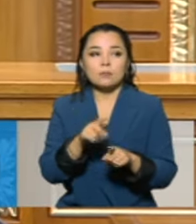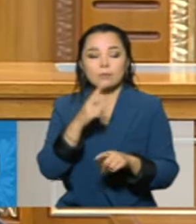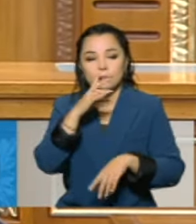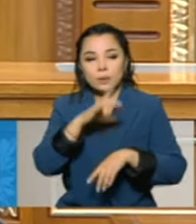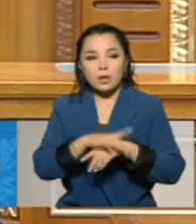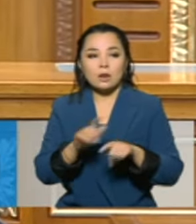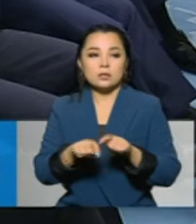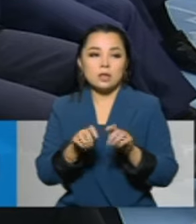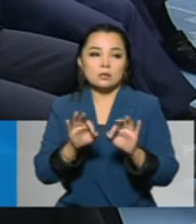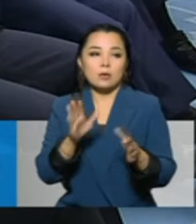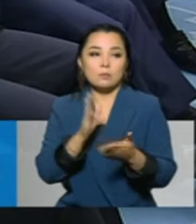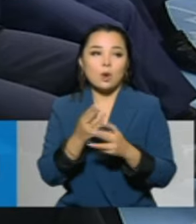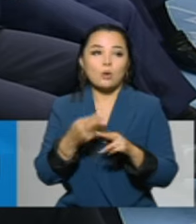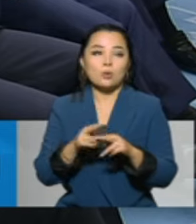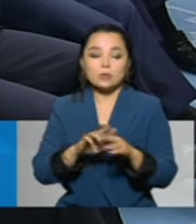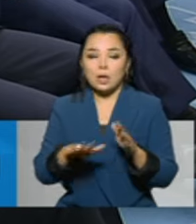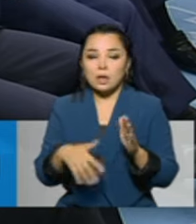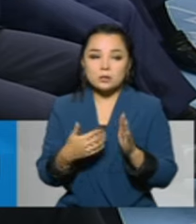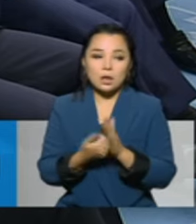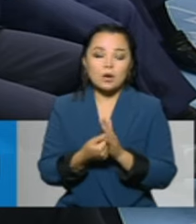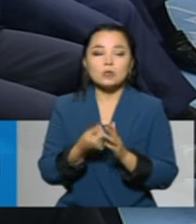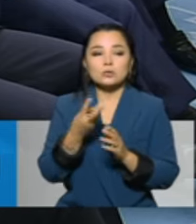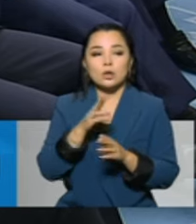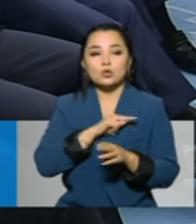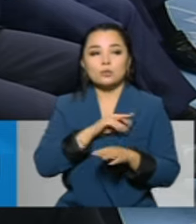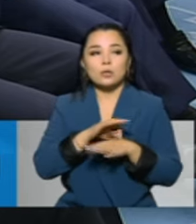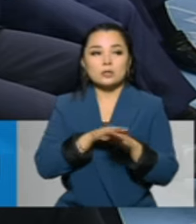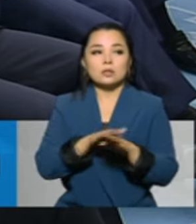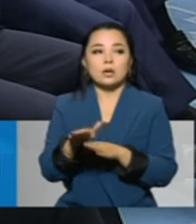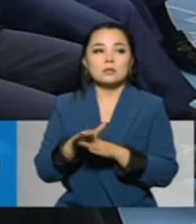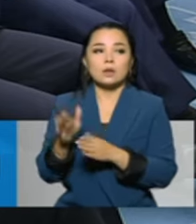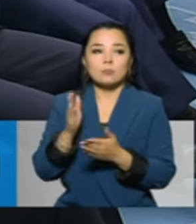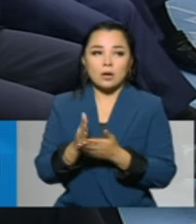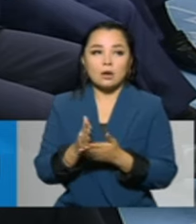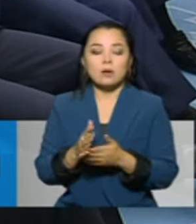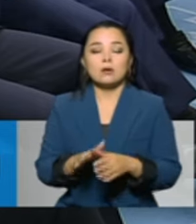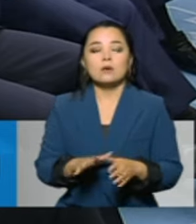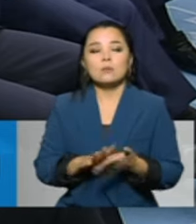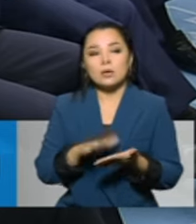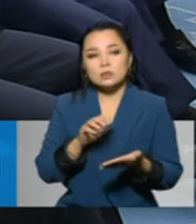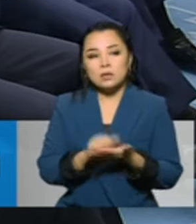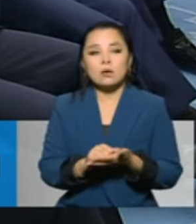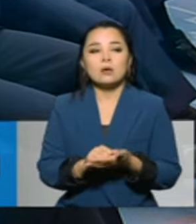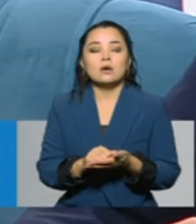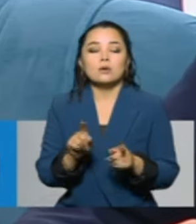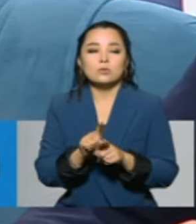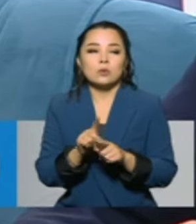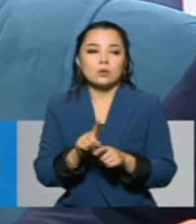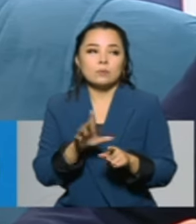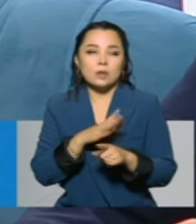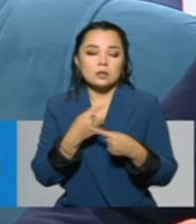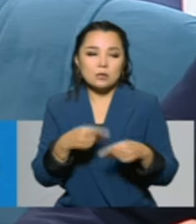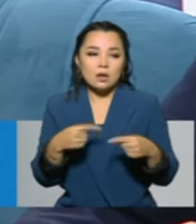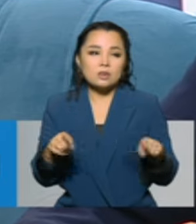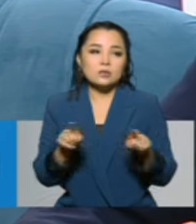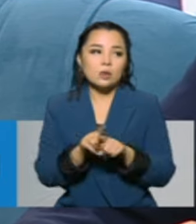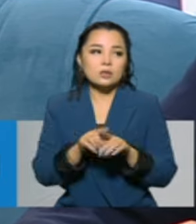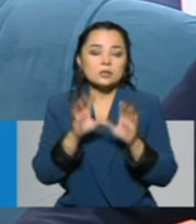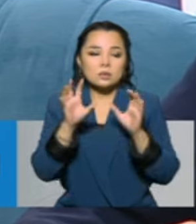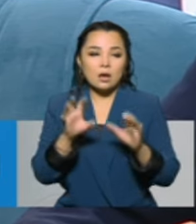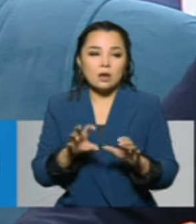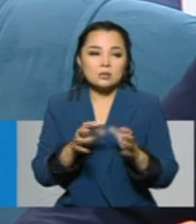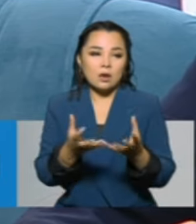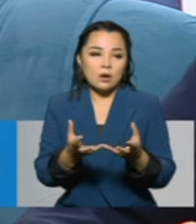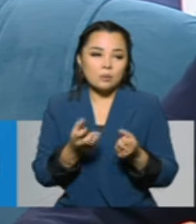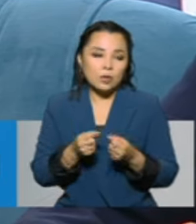кесірін тигізетін бес кеселге тоқталдым. Содан бері бір шама жұмыс атқарылды. Вандализмге, лудоманияға тосқауыл қоятын заңдар